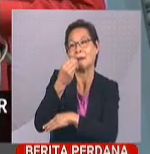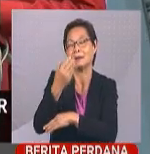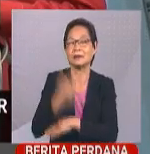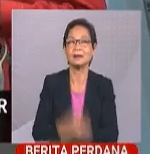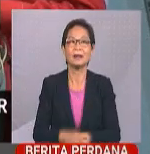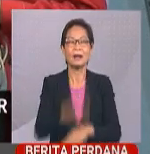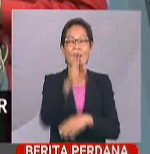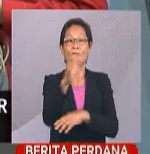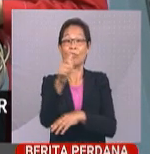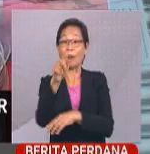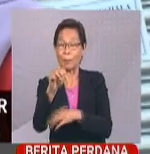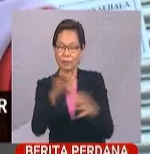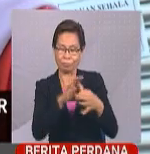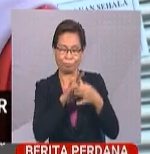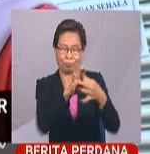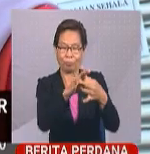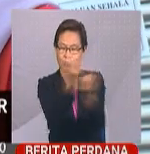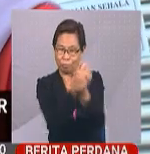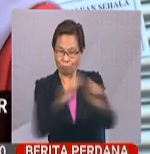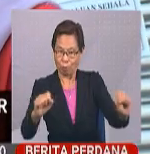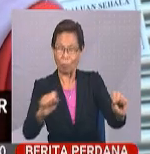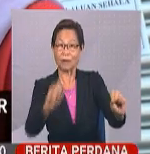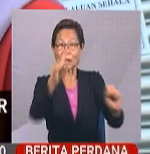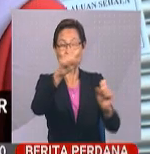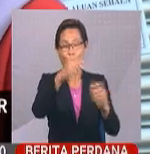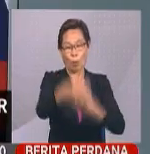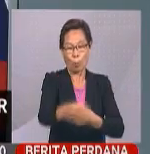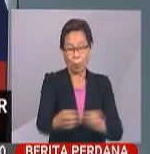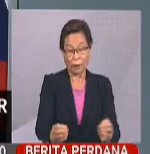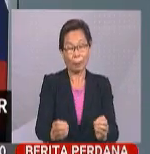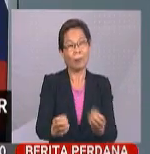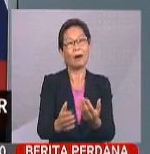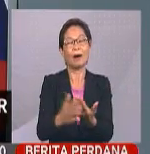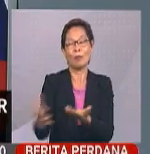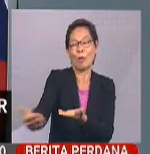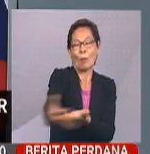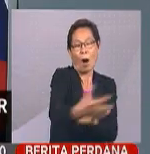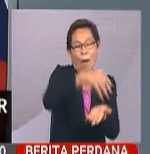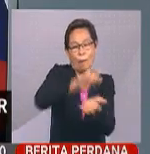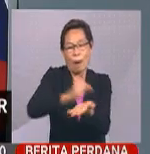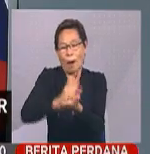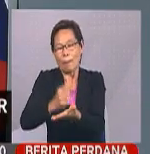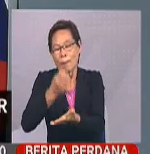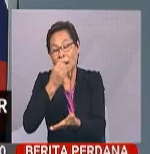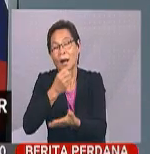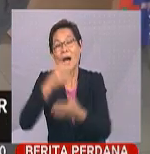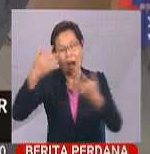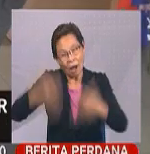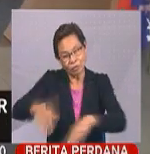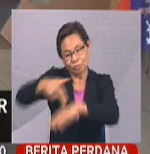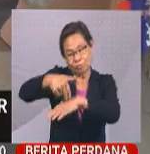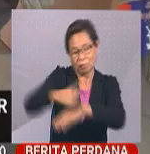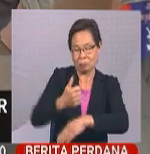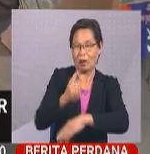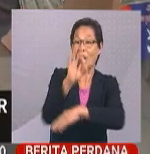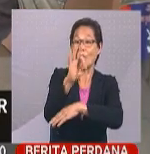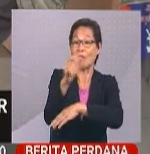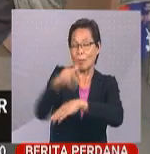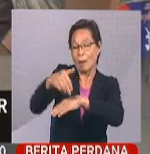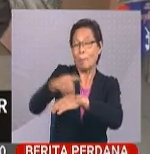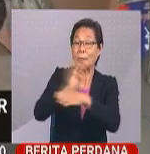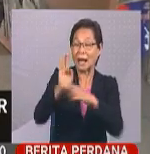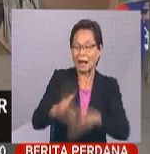Pharma memberi kerjasama dengan menyediakan sebuah pejabat bagi pengumpulan tempahan makanan sebelum dihantar sendiri oleh